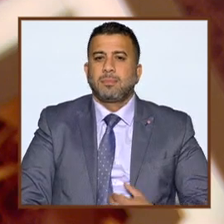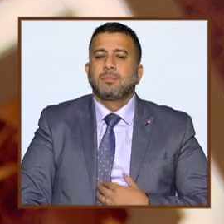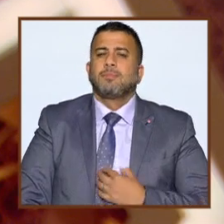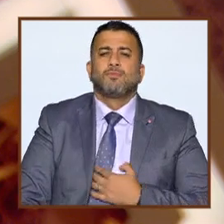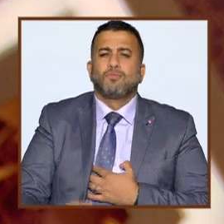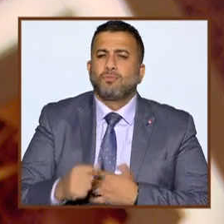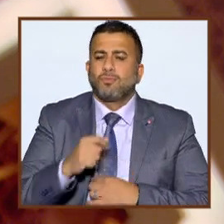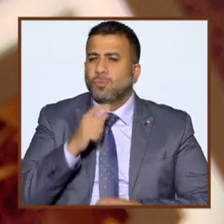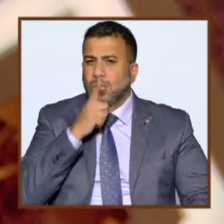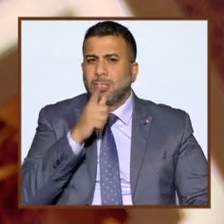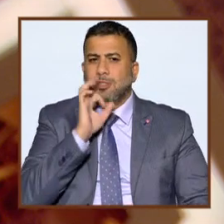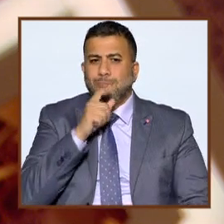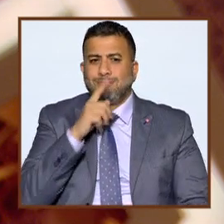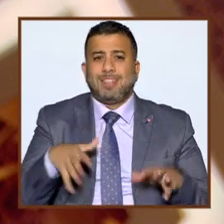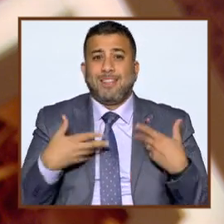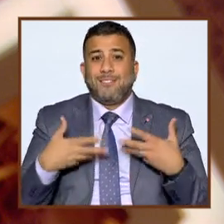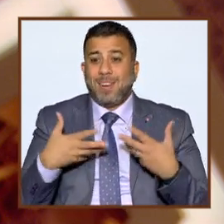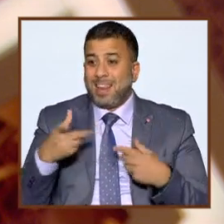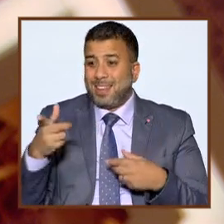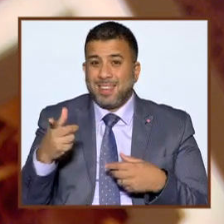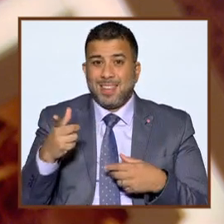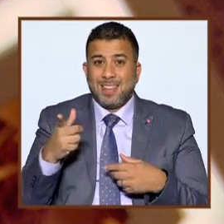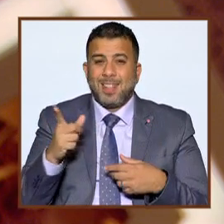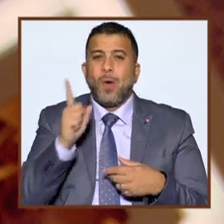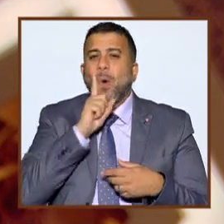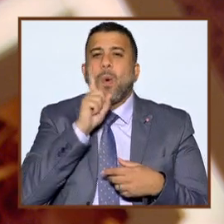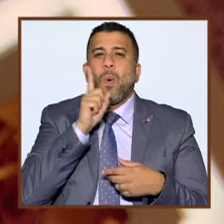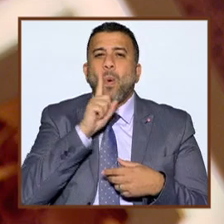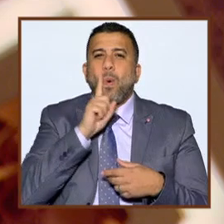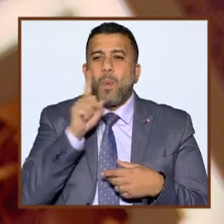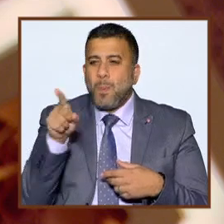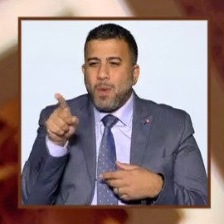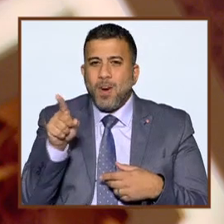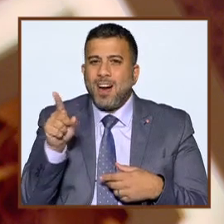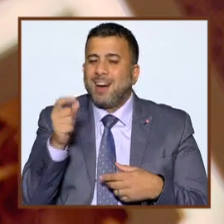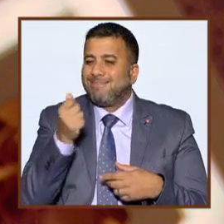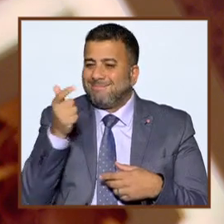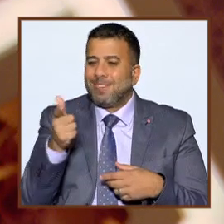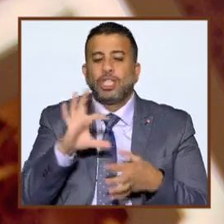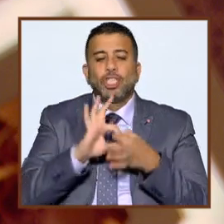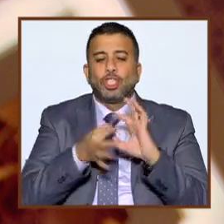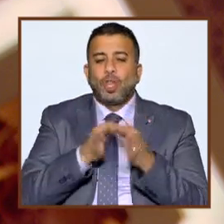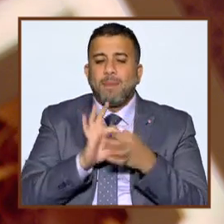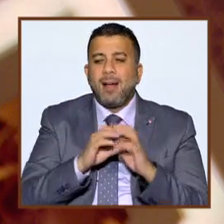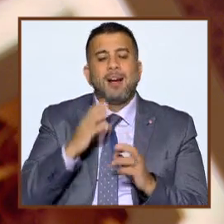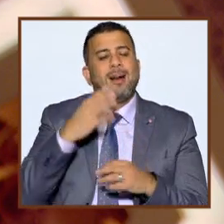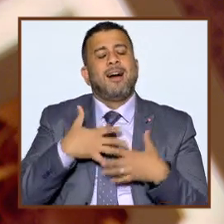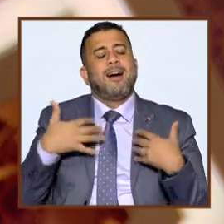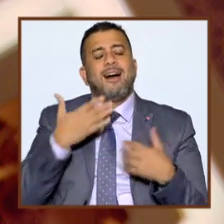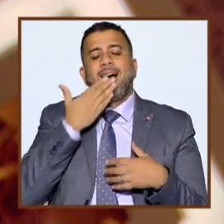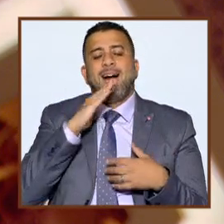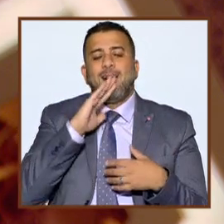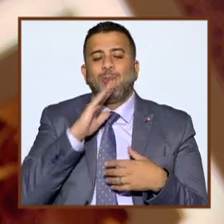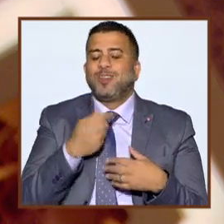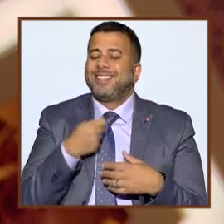هذا الطفل اللي الآن فرحت أمه بهذه الكفالة أو الجهة الراعية له فرحوا يتفاجئون والله